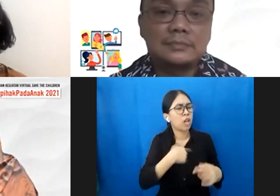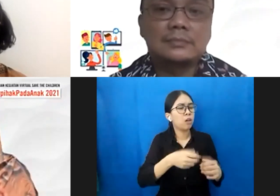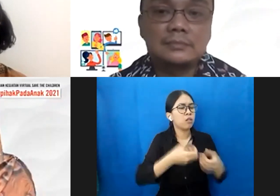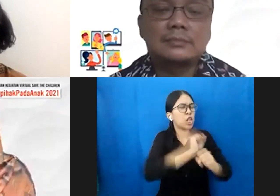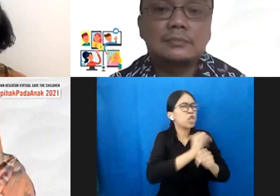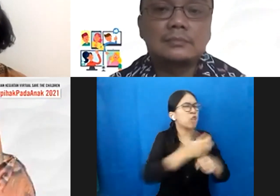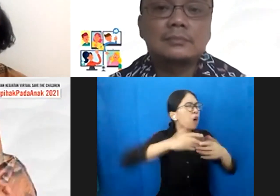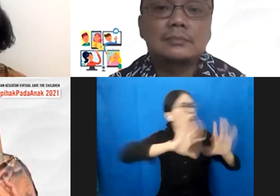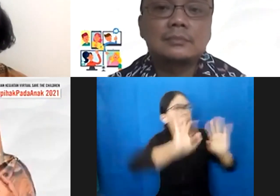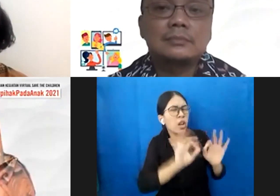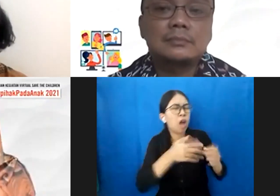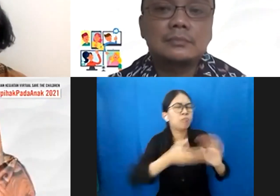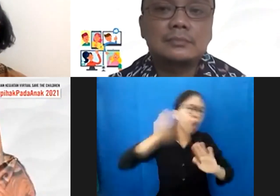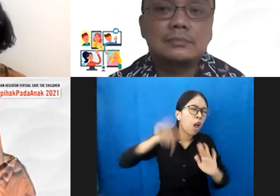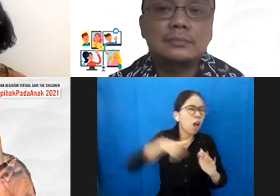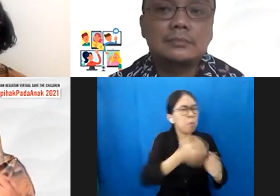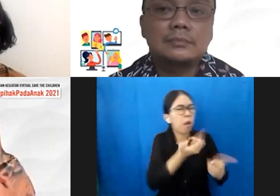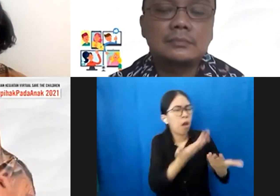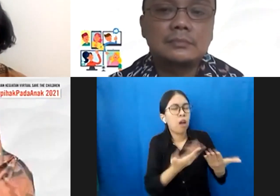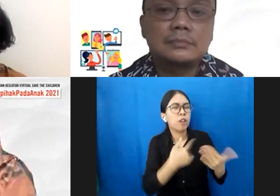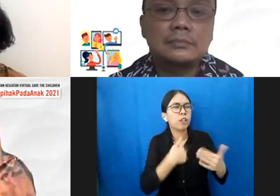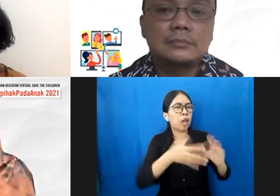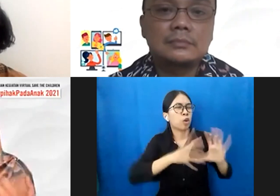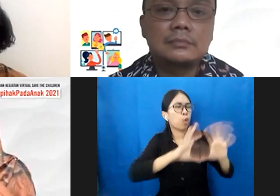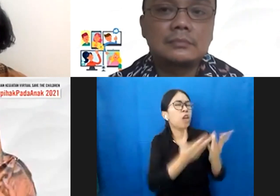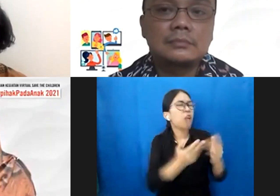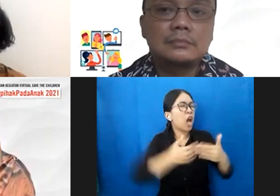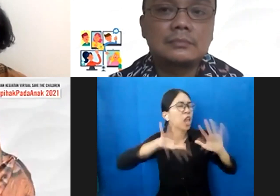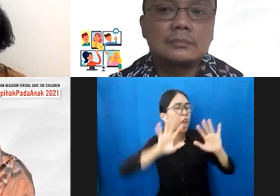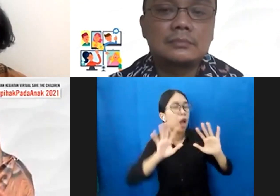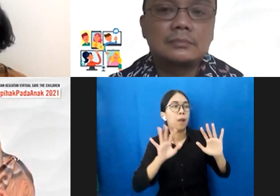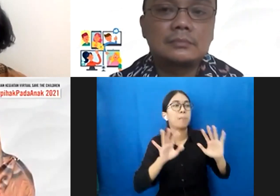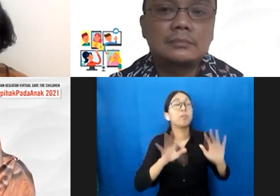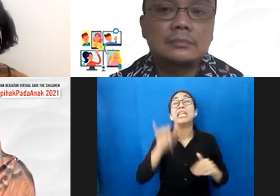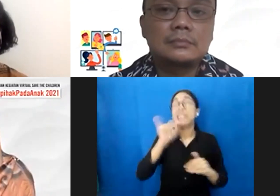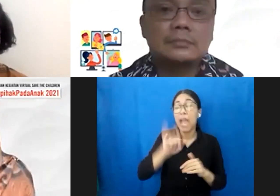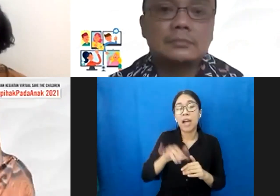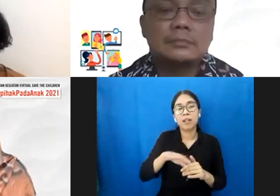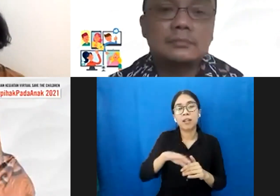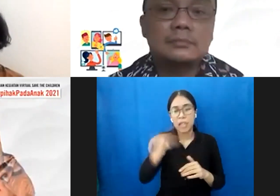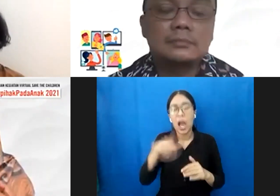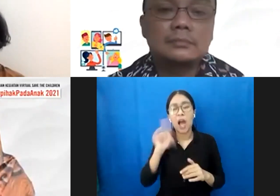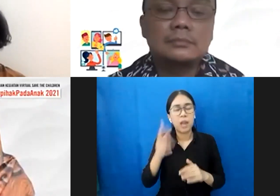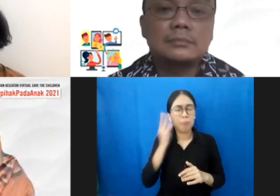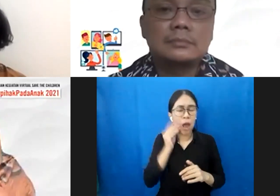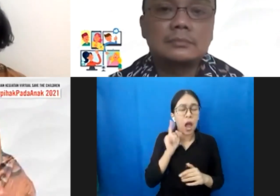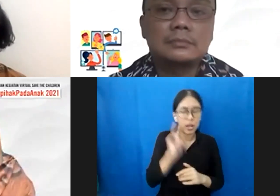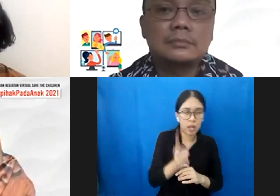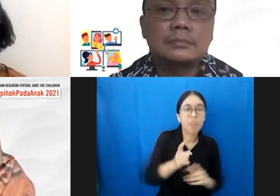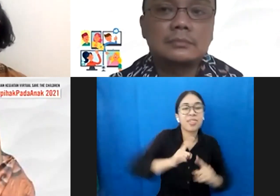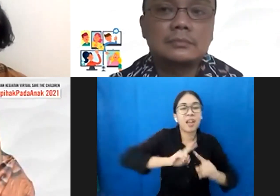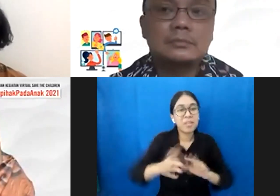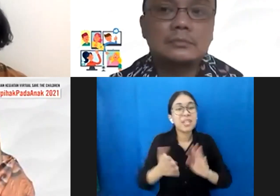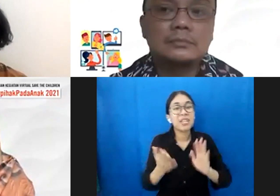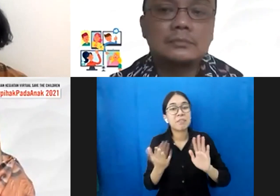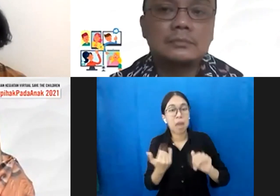keluarga. Oke ya, kita semua mengalami ada aja yang kita alami, tapi kembali lagi pilihan